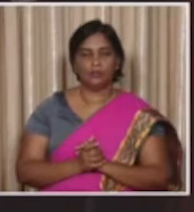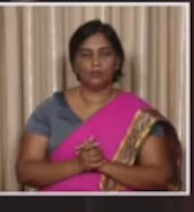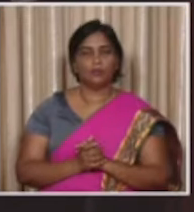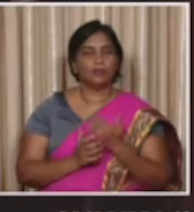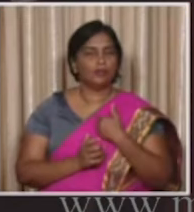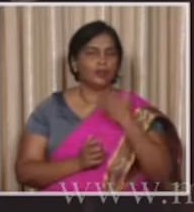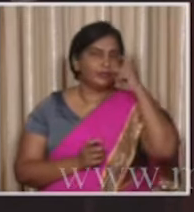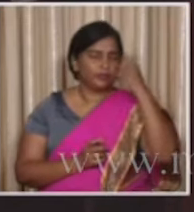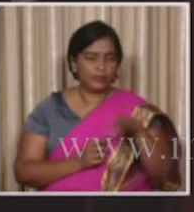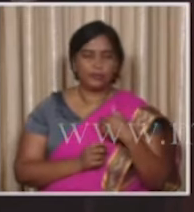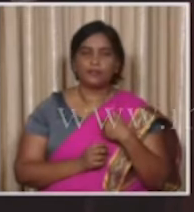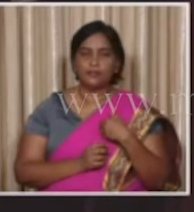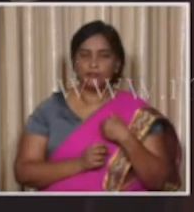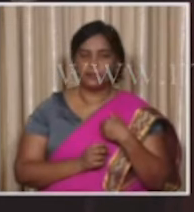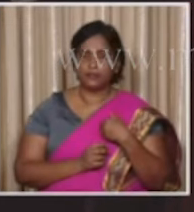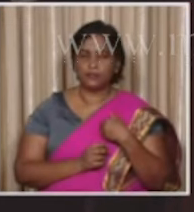අපි දැක්කා